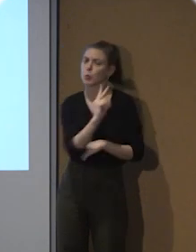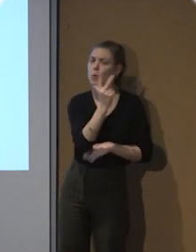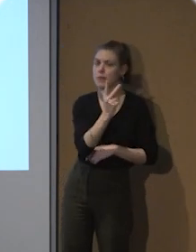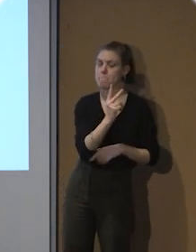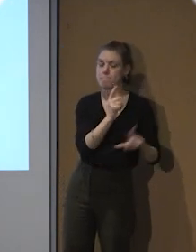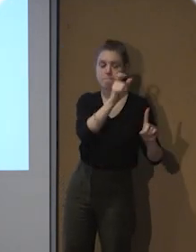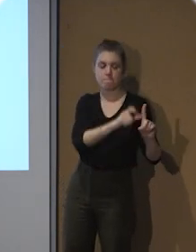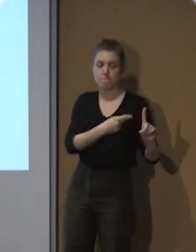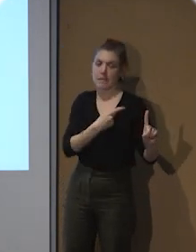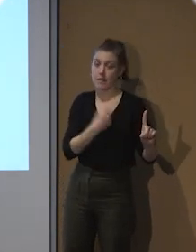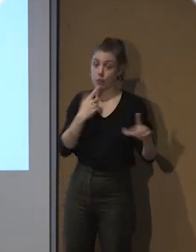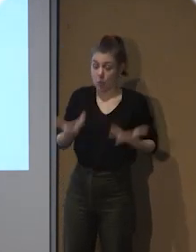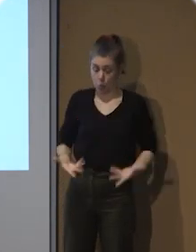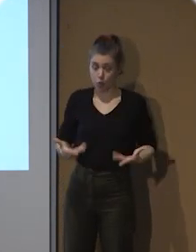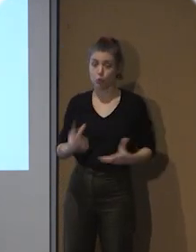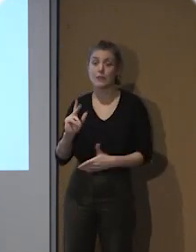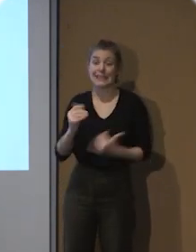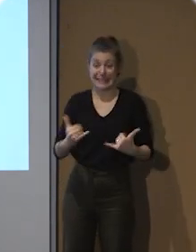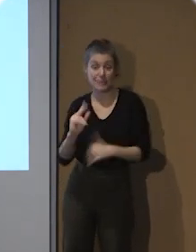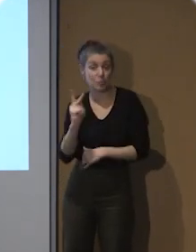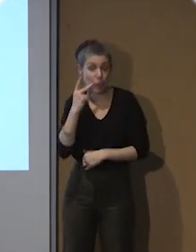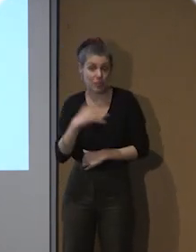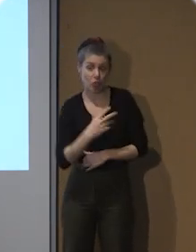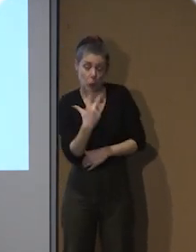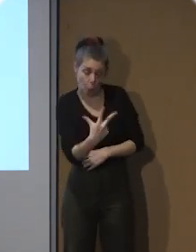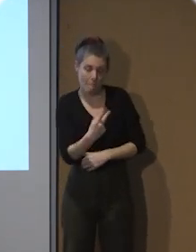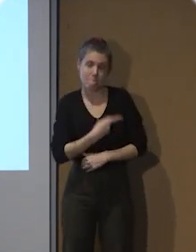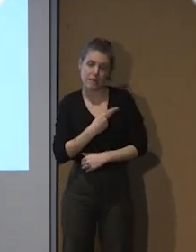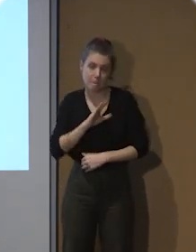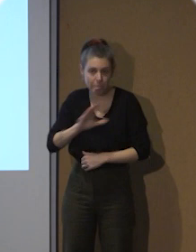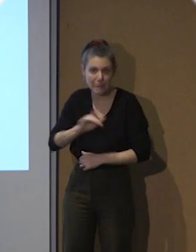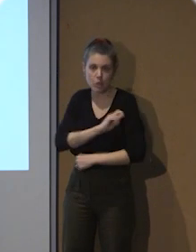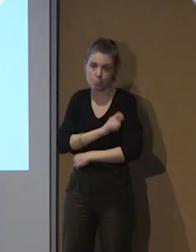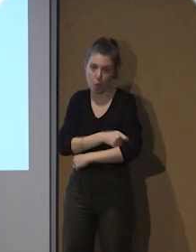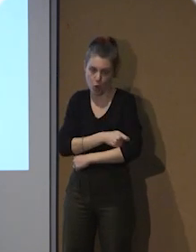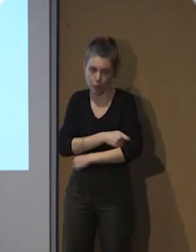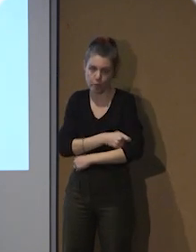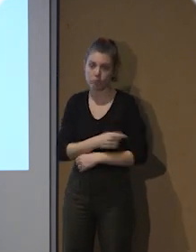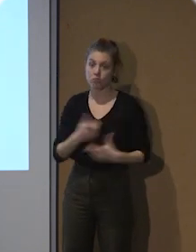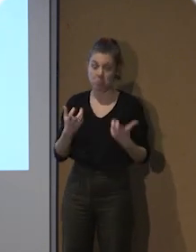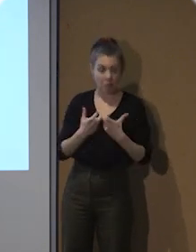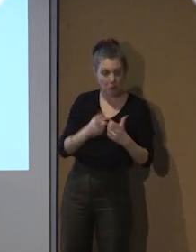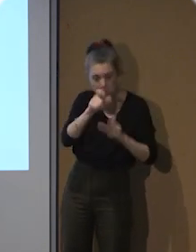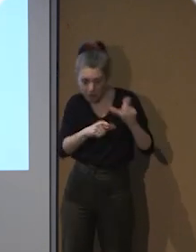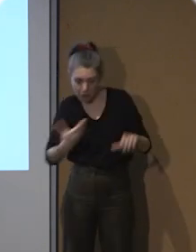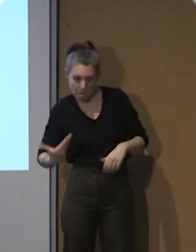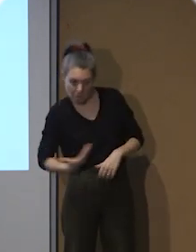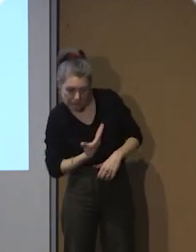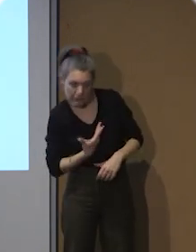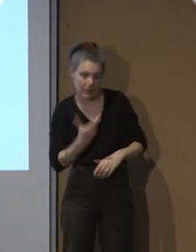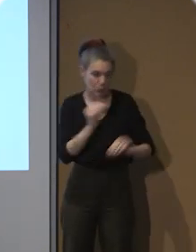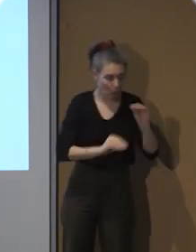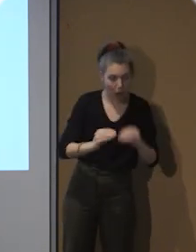maintenant 3 médecins du sport à présenter des consultations de médecine du sport, traumato du sport, de nutrition,